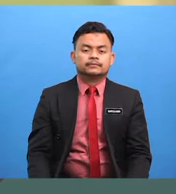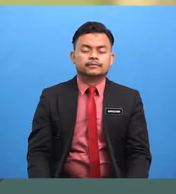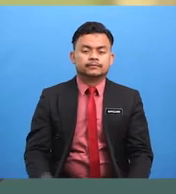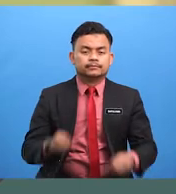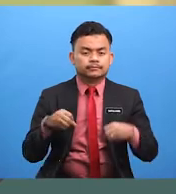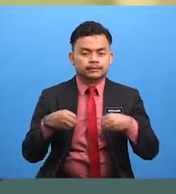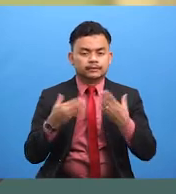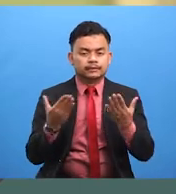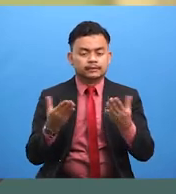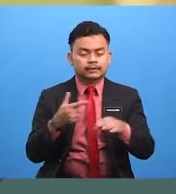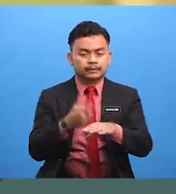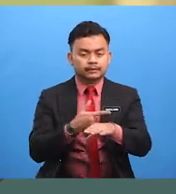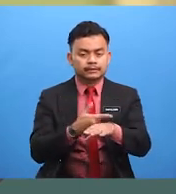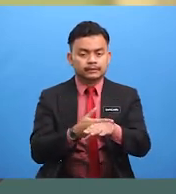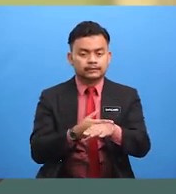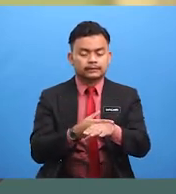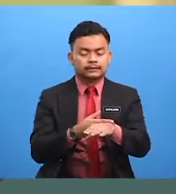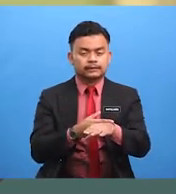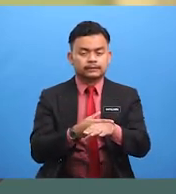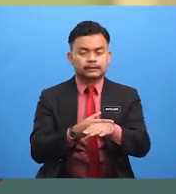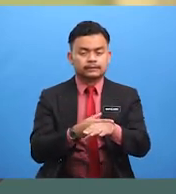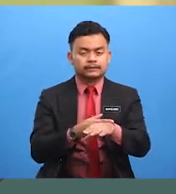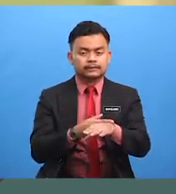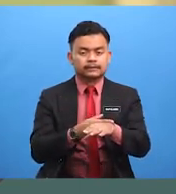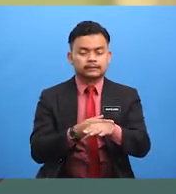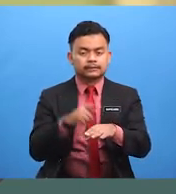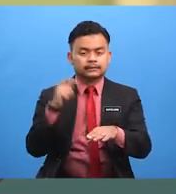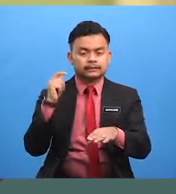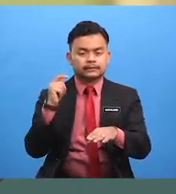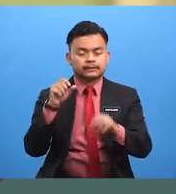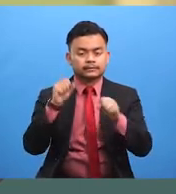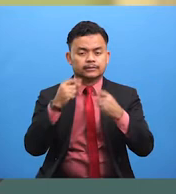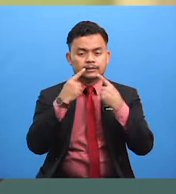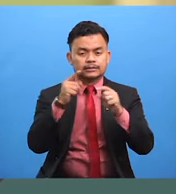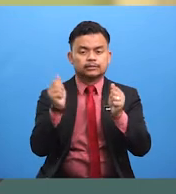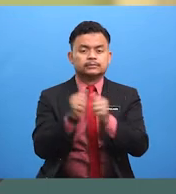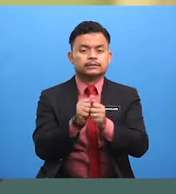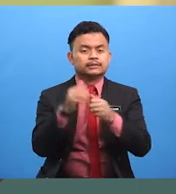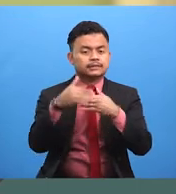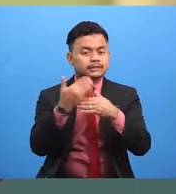Bagaimana latihan kefahaman setakat ini? Dapat menjawab dengan mudah, bukan?